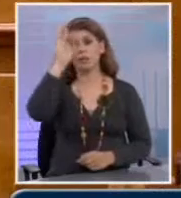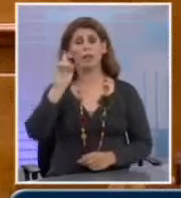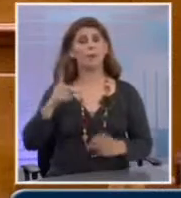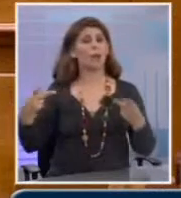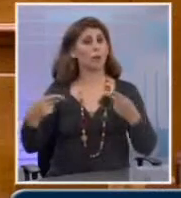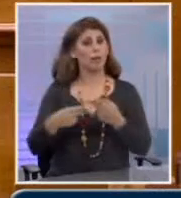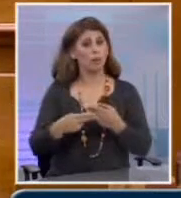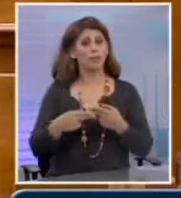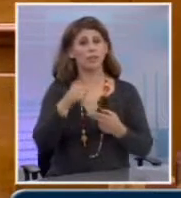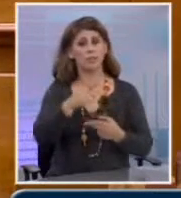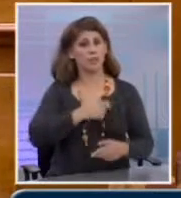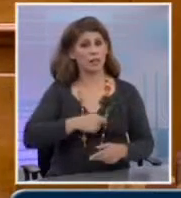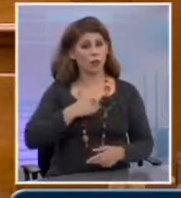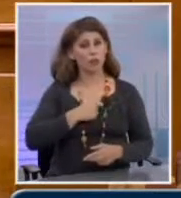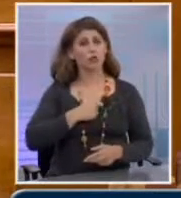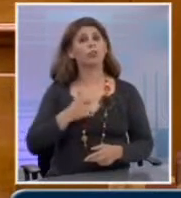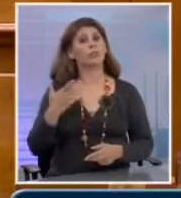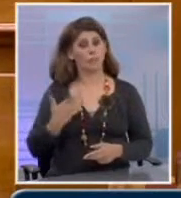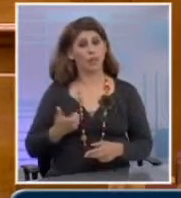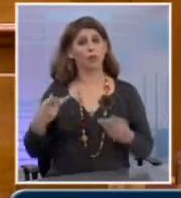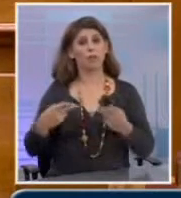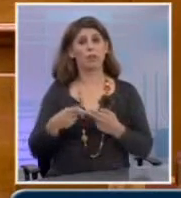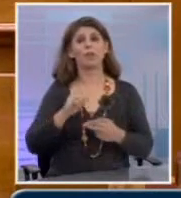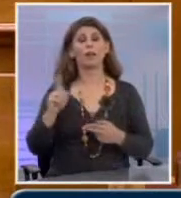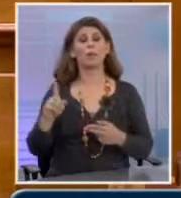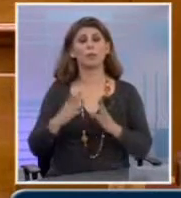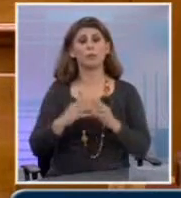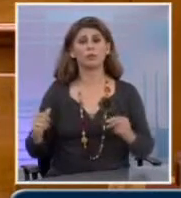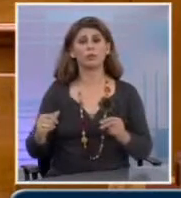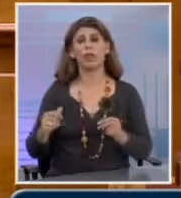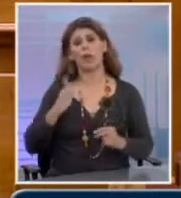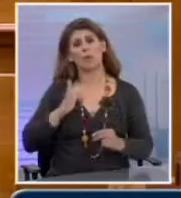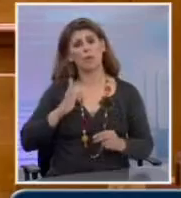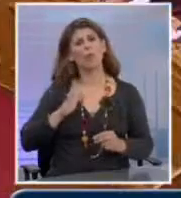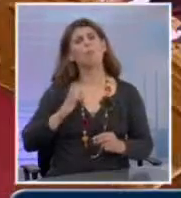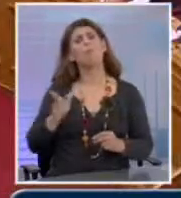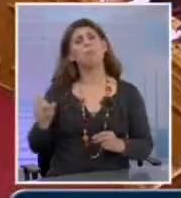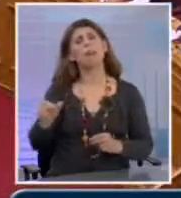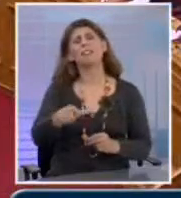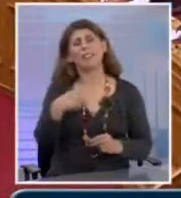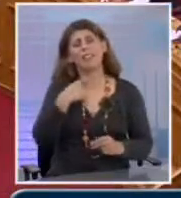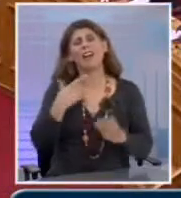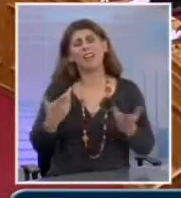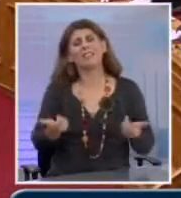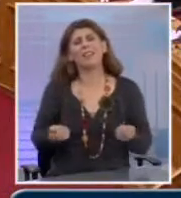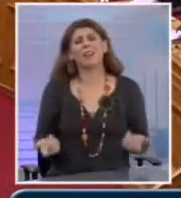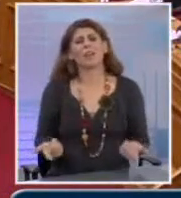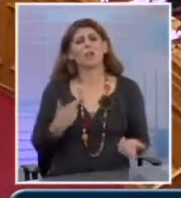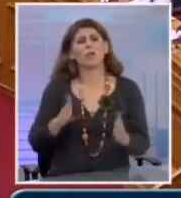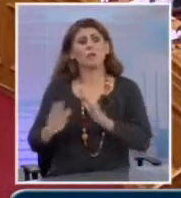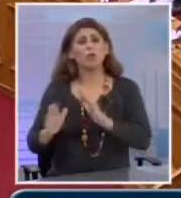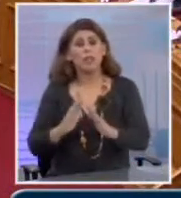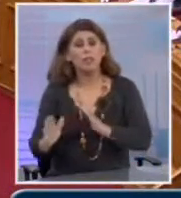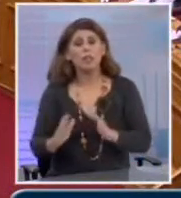περικοπές. Εσείς στεναχωριέστε να έχουν περικοπές για να μην τους χάσετε προεκλογική πελατεία. Θα τους χάσετε. Τι θα κάνουμε? Εμείς